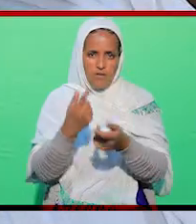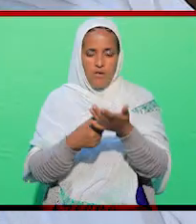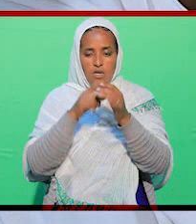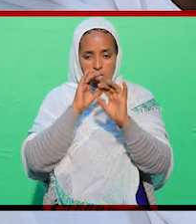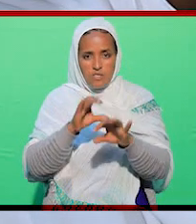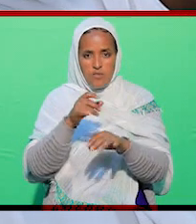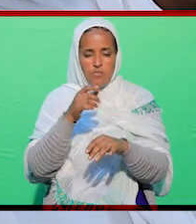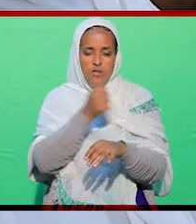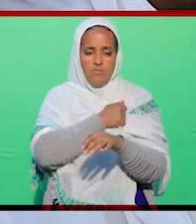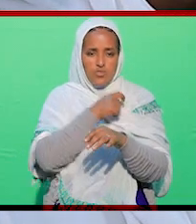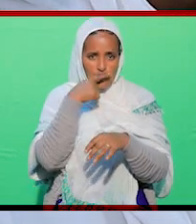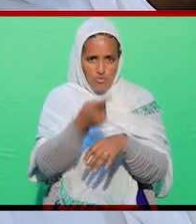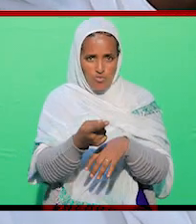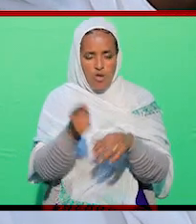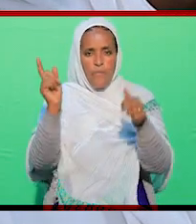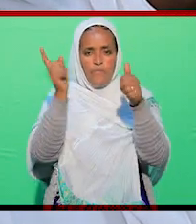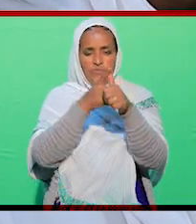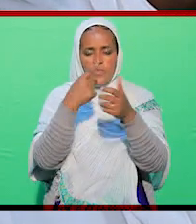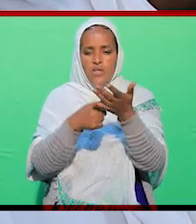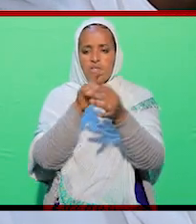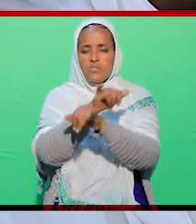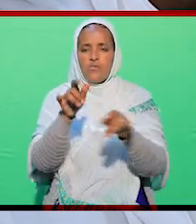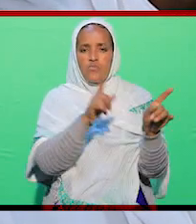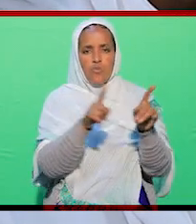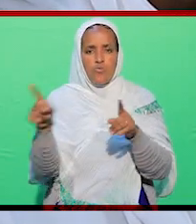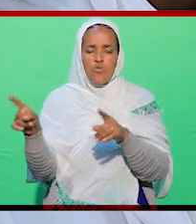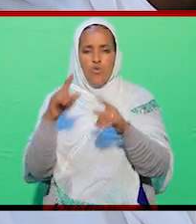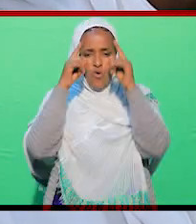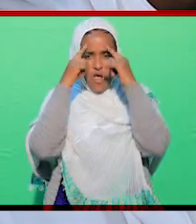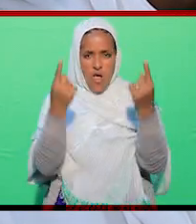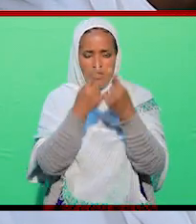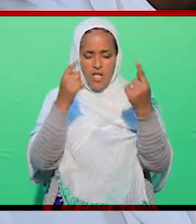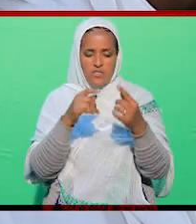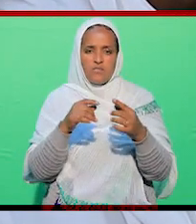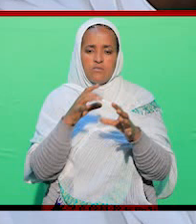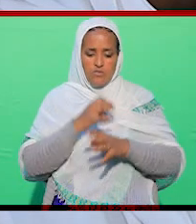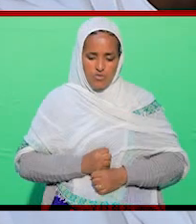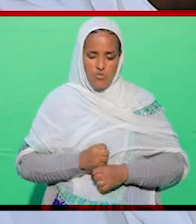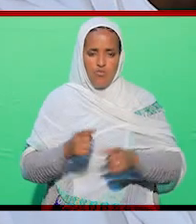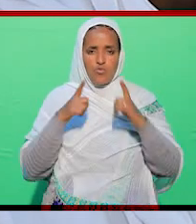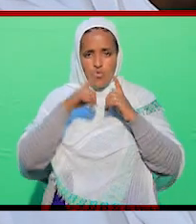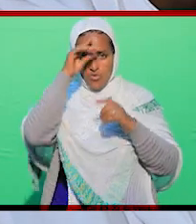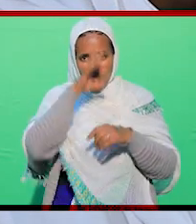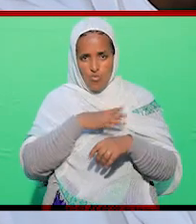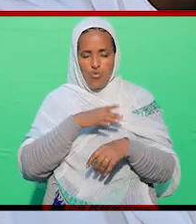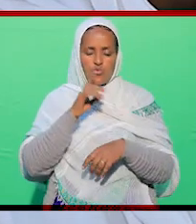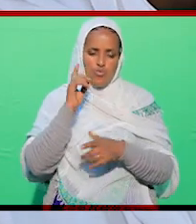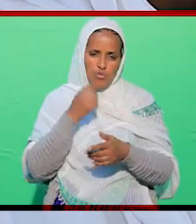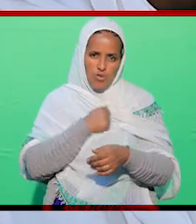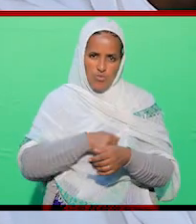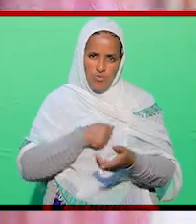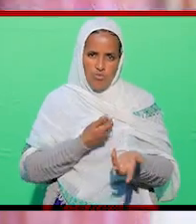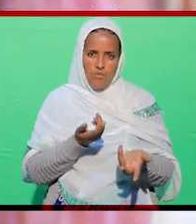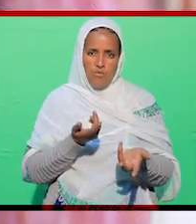መከራ ያጋጥማቸዋልና እናስተምራለን ሲሉ፣ አንድም እንደዚሁ ደግሞ በኃጢአትን ጸንሰው የሚኖሩ